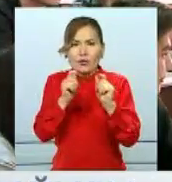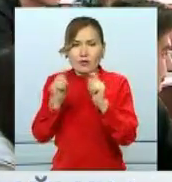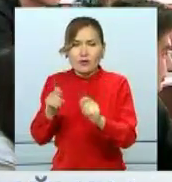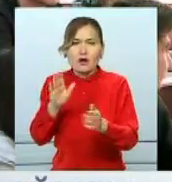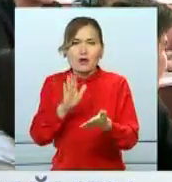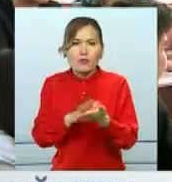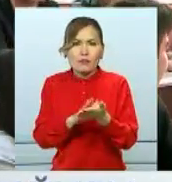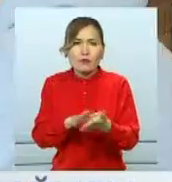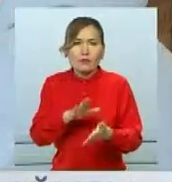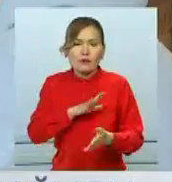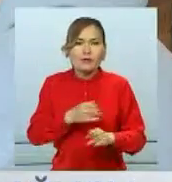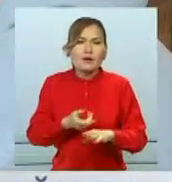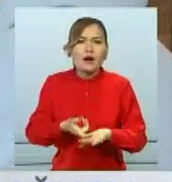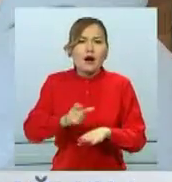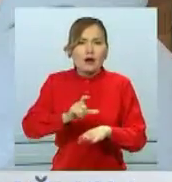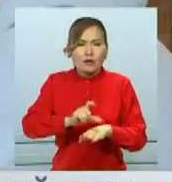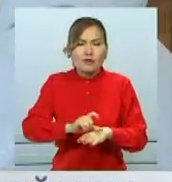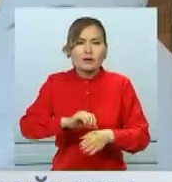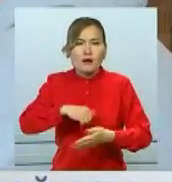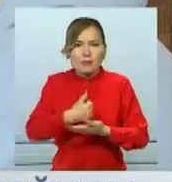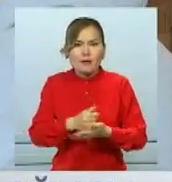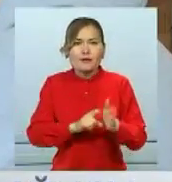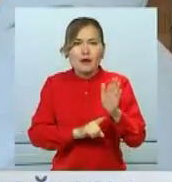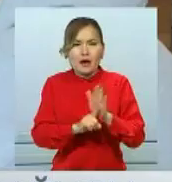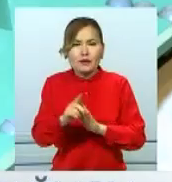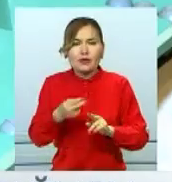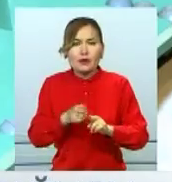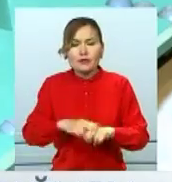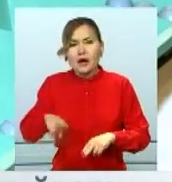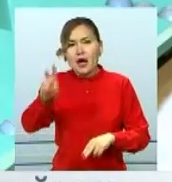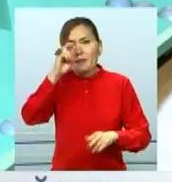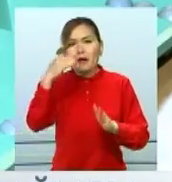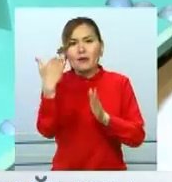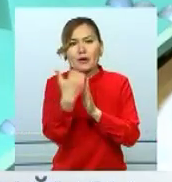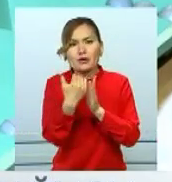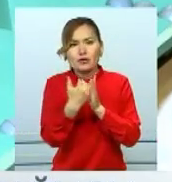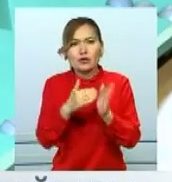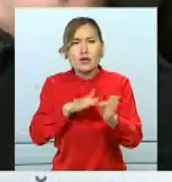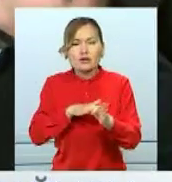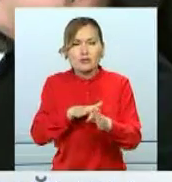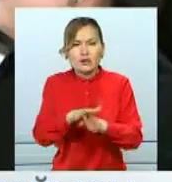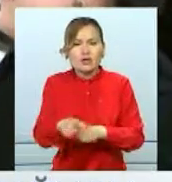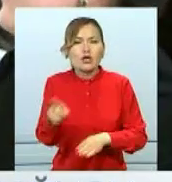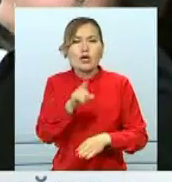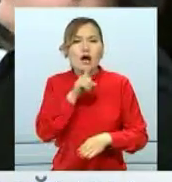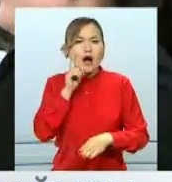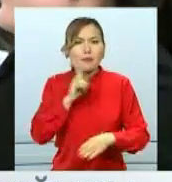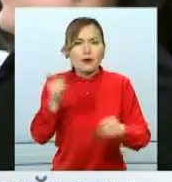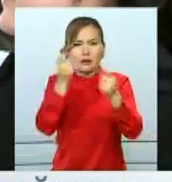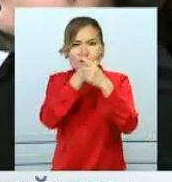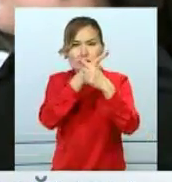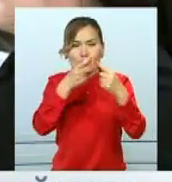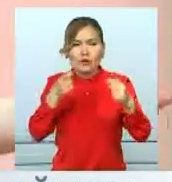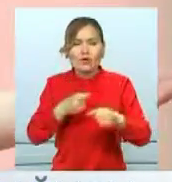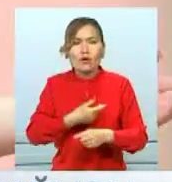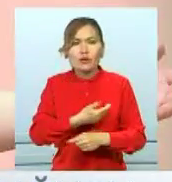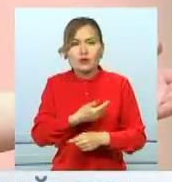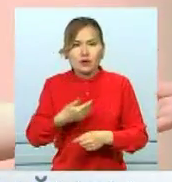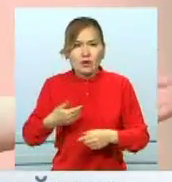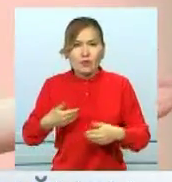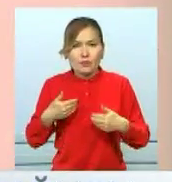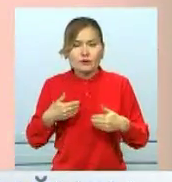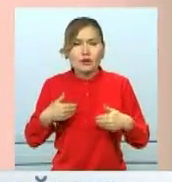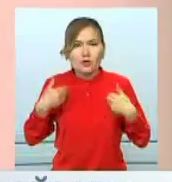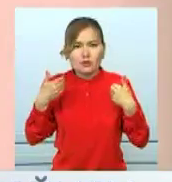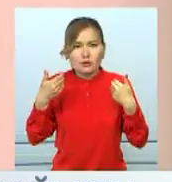сыйлықтармен марапатталды. Ең бастысы, елде жүргізіліп жатқан мемлекеттік бағдарламалардың жүзеге асуымен жастарды ақпараттандыру және